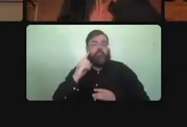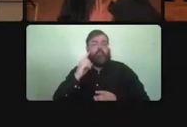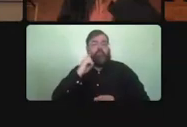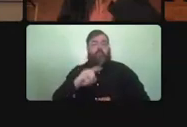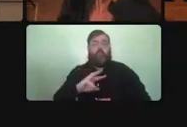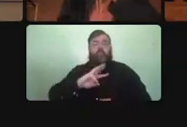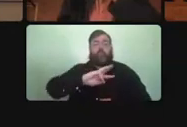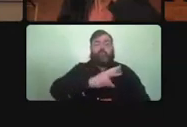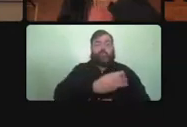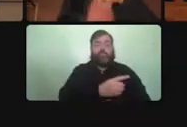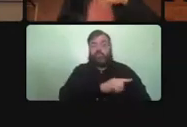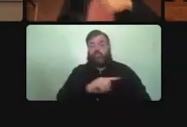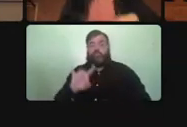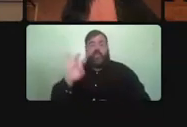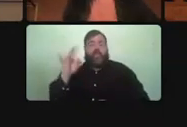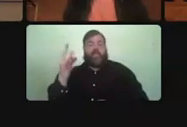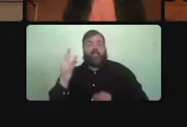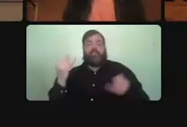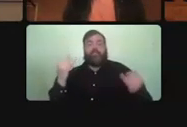Tunajaribu